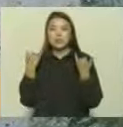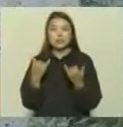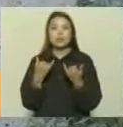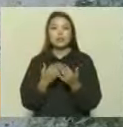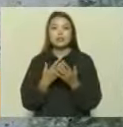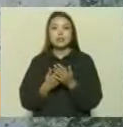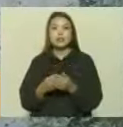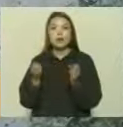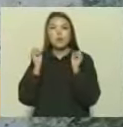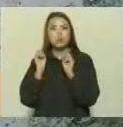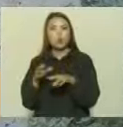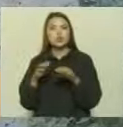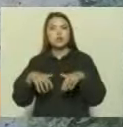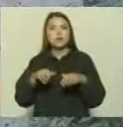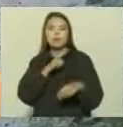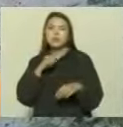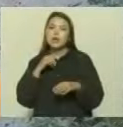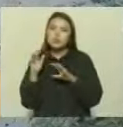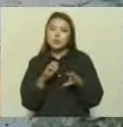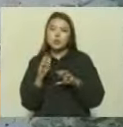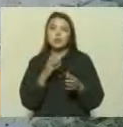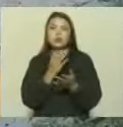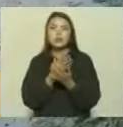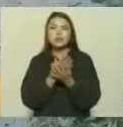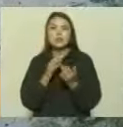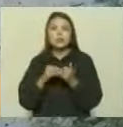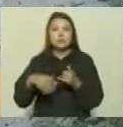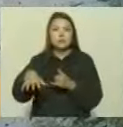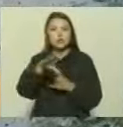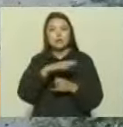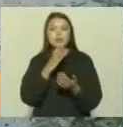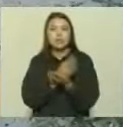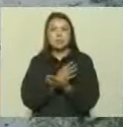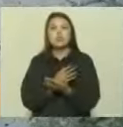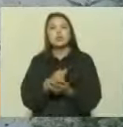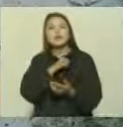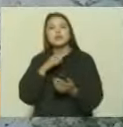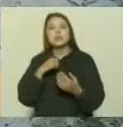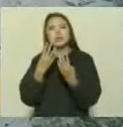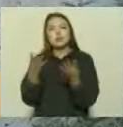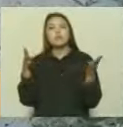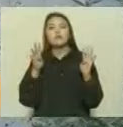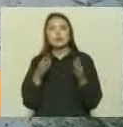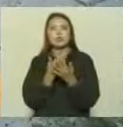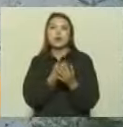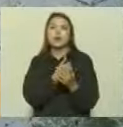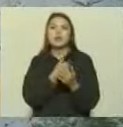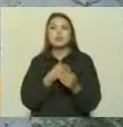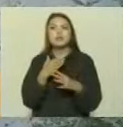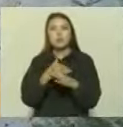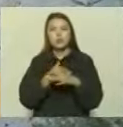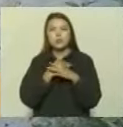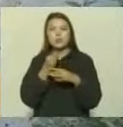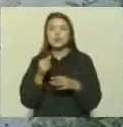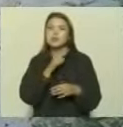тұрғындардың далаға тастап кеткен иттеріне қамқор болып жүрміз. Жер орнымыз бар. Көпшіліктен сол жер орнында қоршауға көмек сұраймыз. Бізге ешкім қаржы